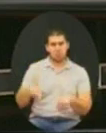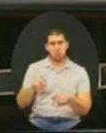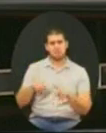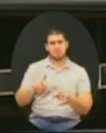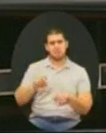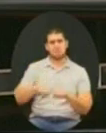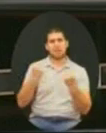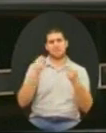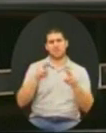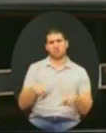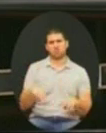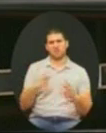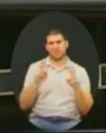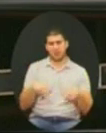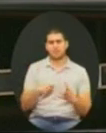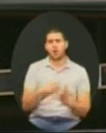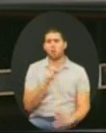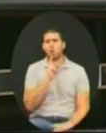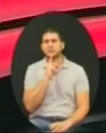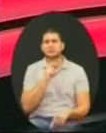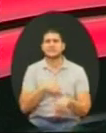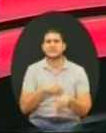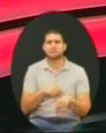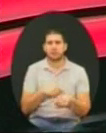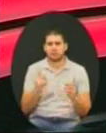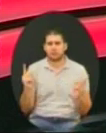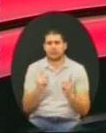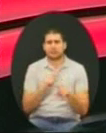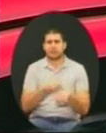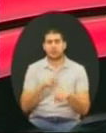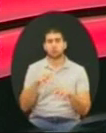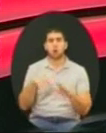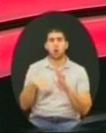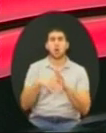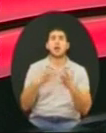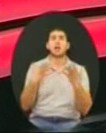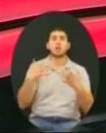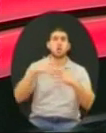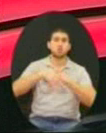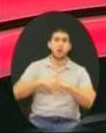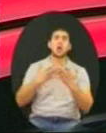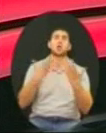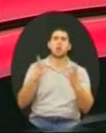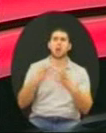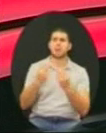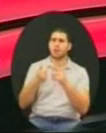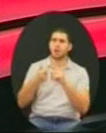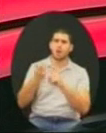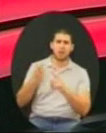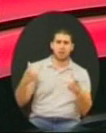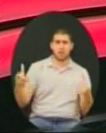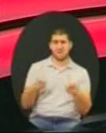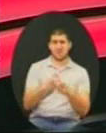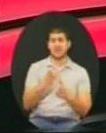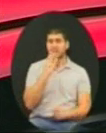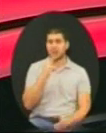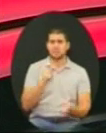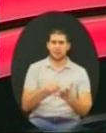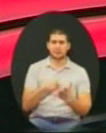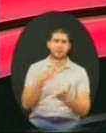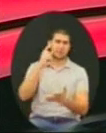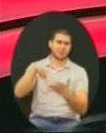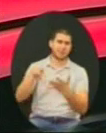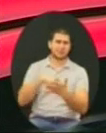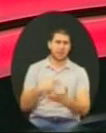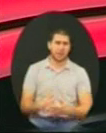פגם מהותי, כי לא היה מספיק זמן. זה חוק שהוא חוק גדול, יש לו השפעה רחבה על כמה וכמה גוונים של החברה הישראלית, ולכן הדבר הזה